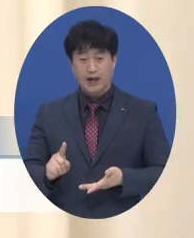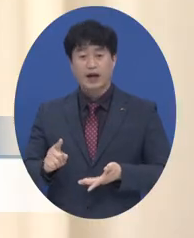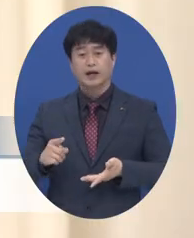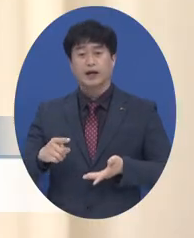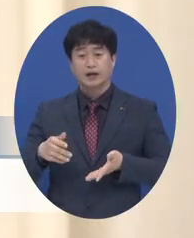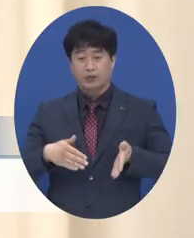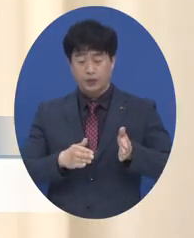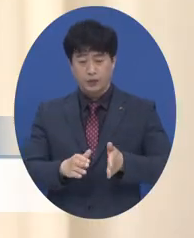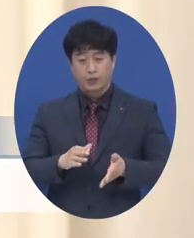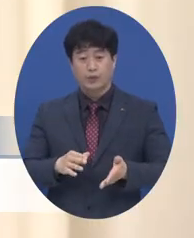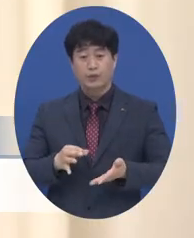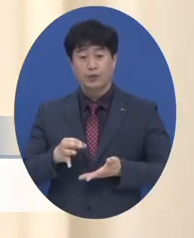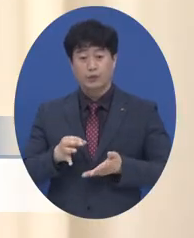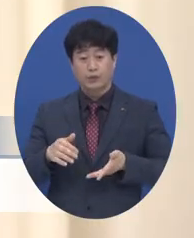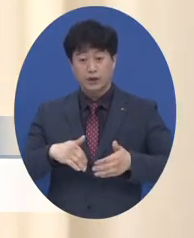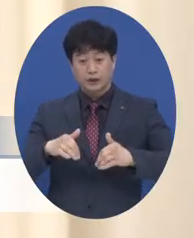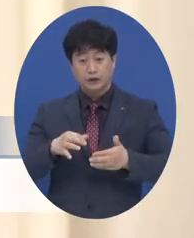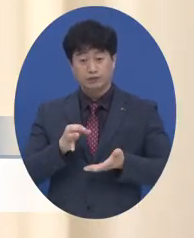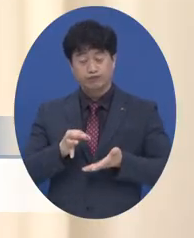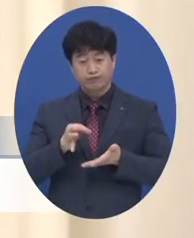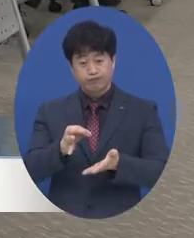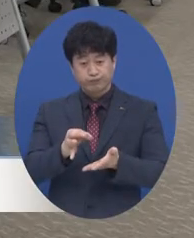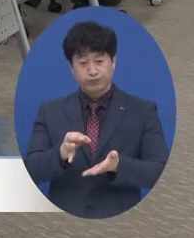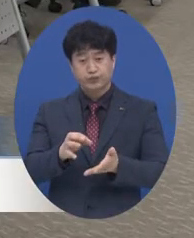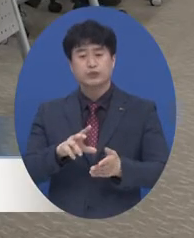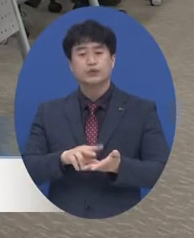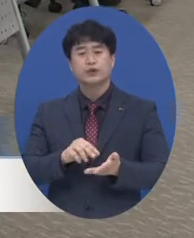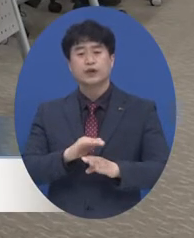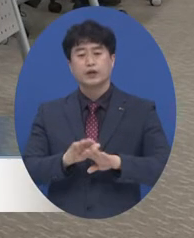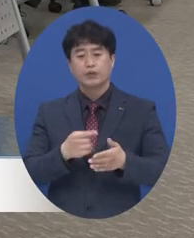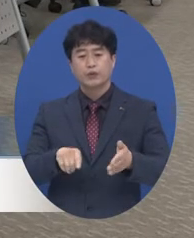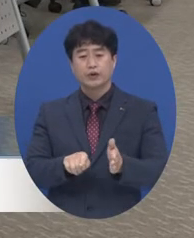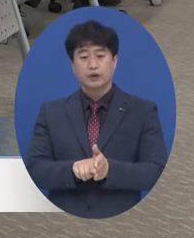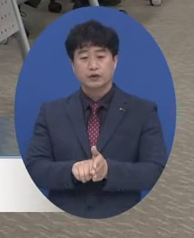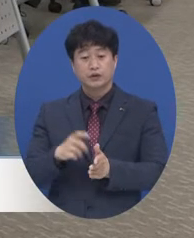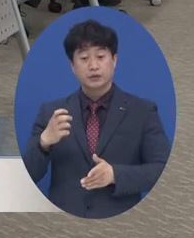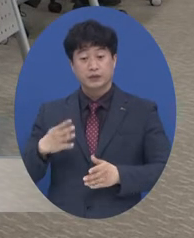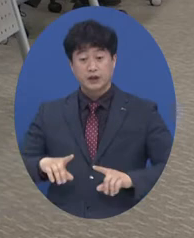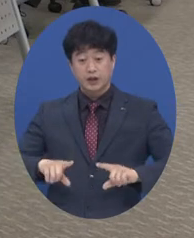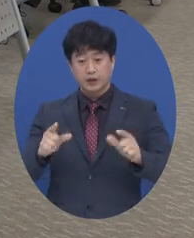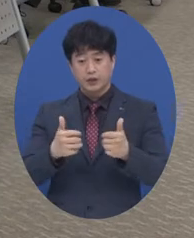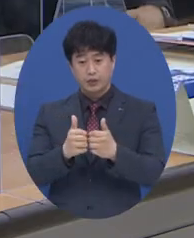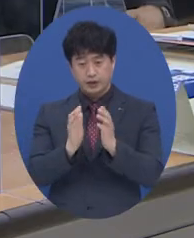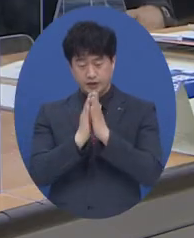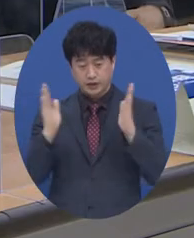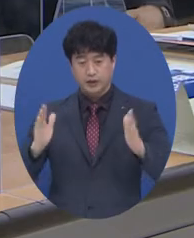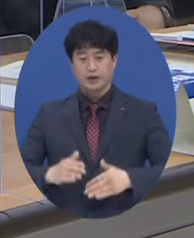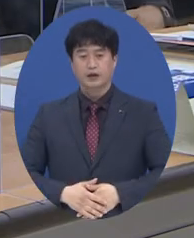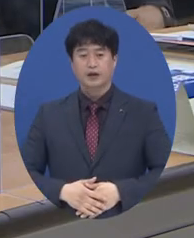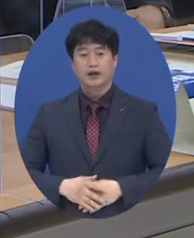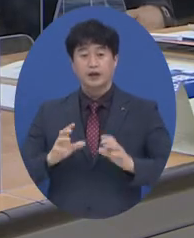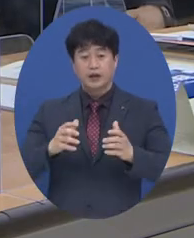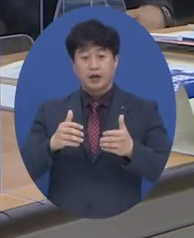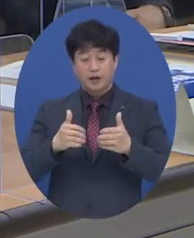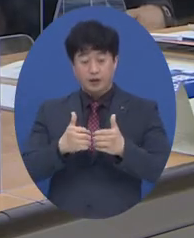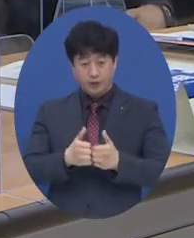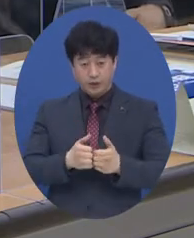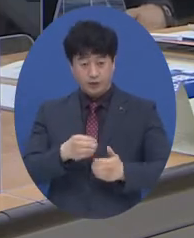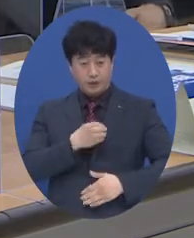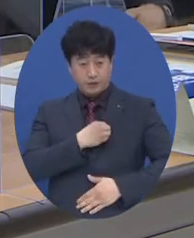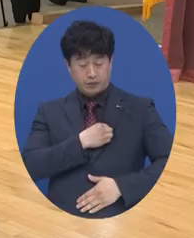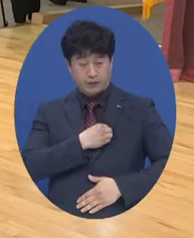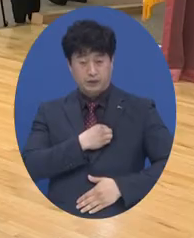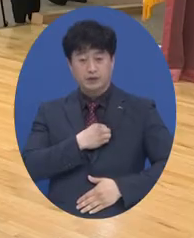해결하기 위해 지난 24일 공정한 민자도로 운영을 위한 국회 토론회가 열렸습니다. 국회의원 30여 명이